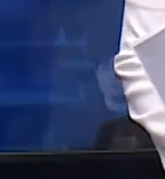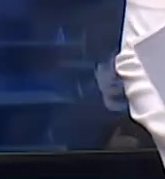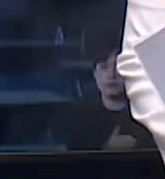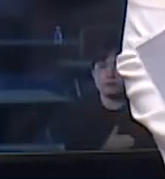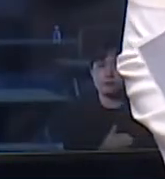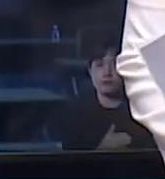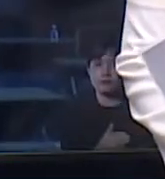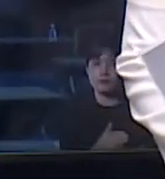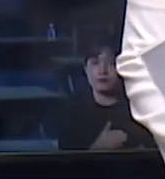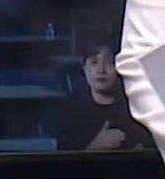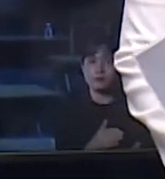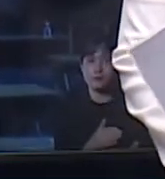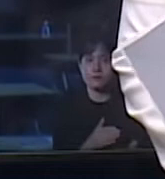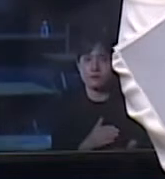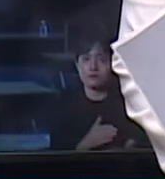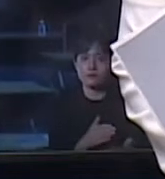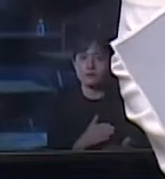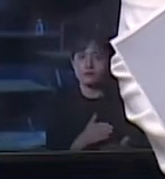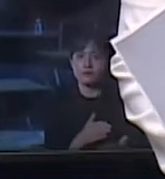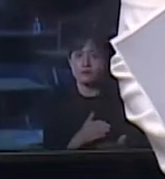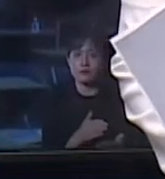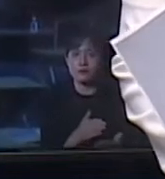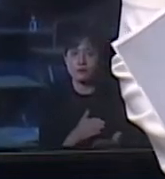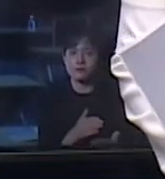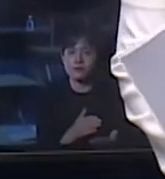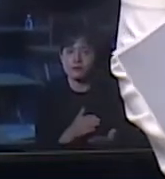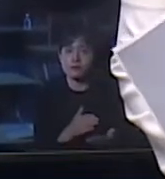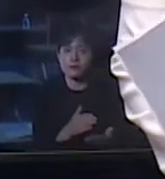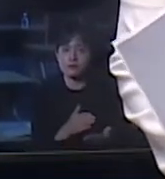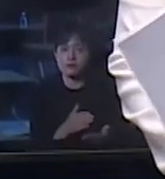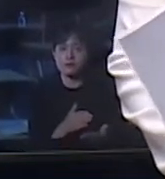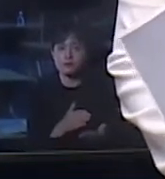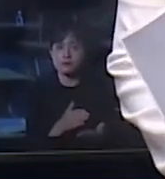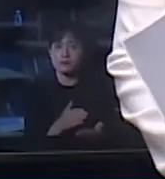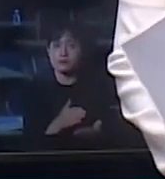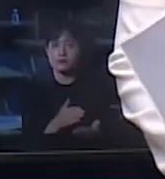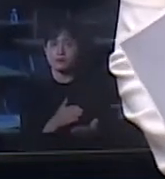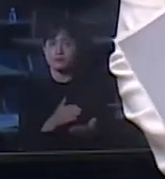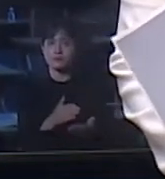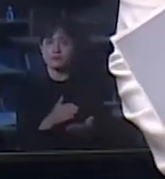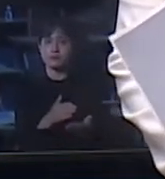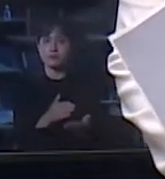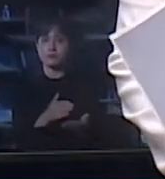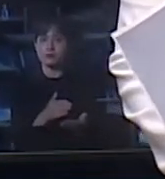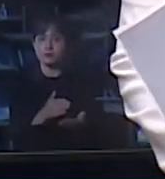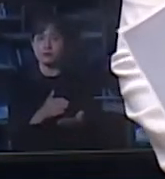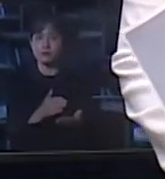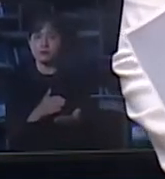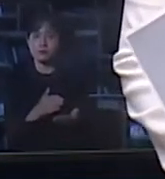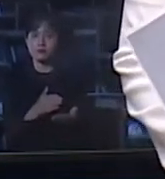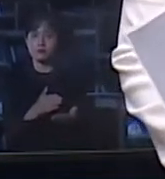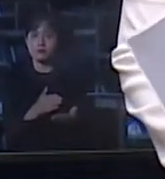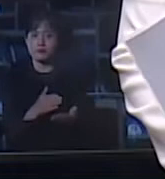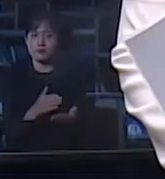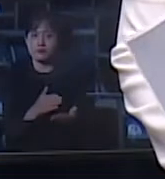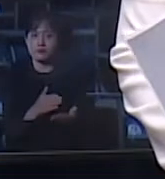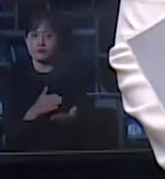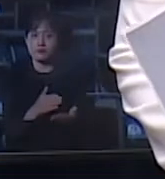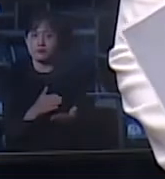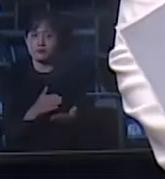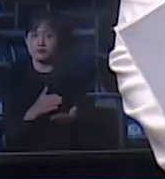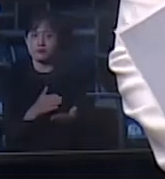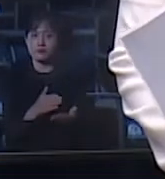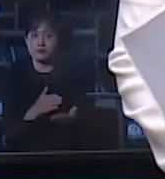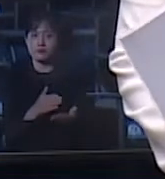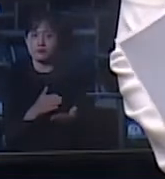계획을 수립해 씁니다 시는 이번 공청회를 시작으로 시민의견 정치인 관계기관 협의회 등을 거쳐 오는 9월